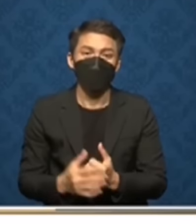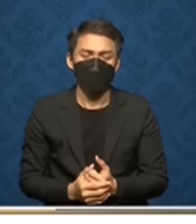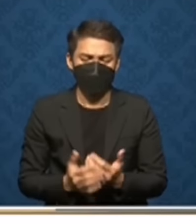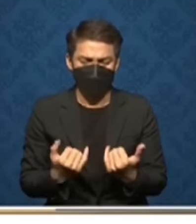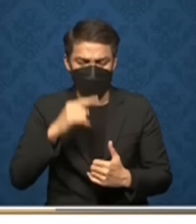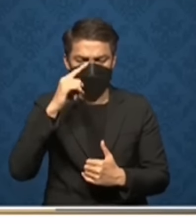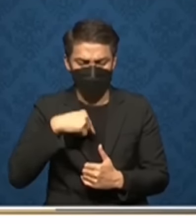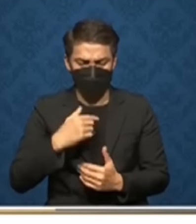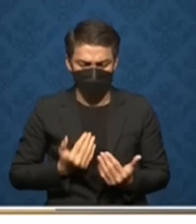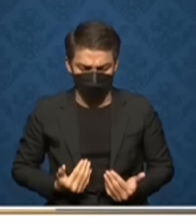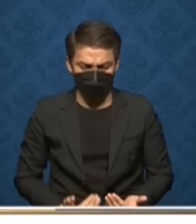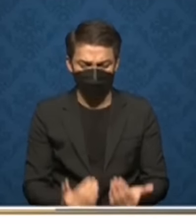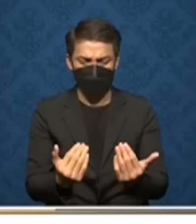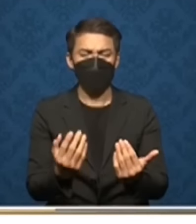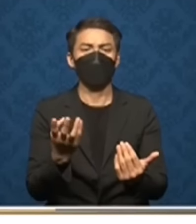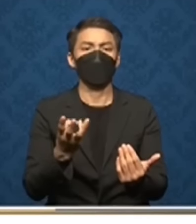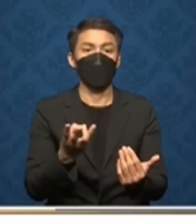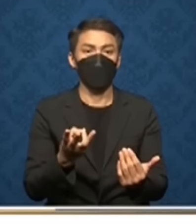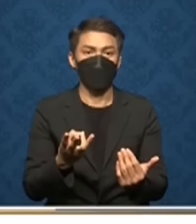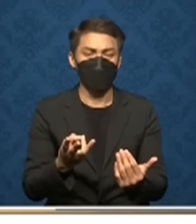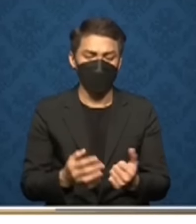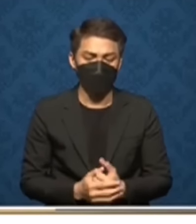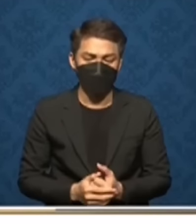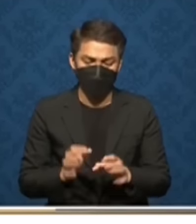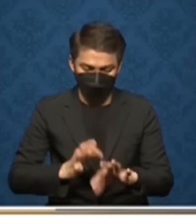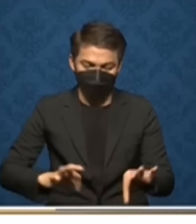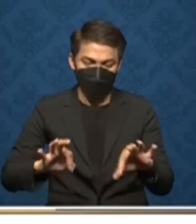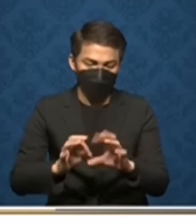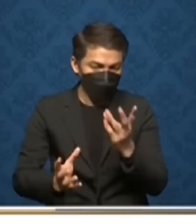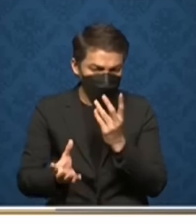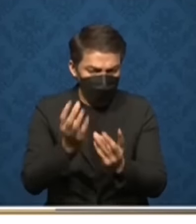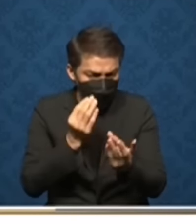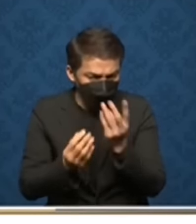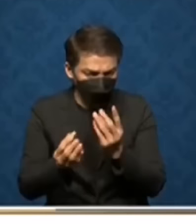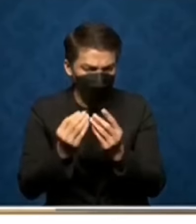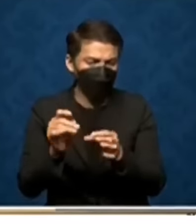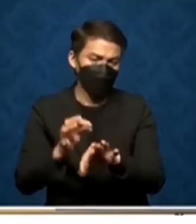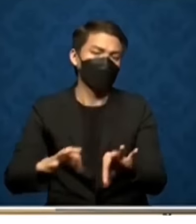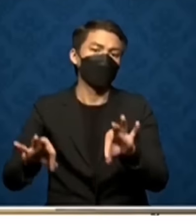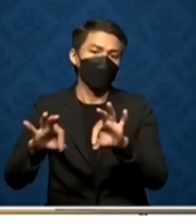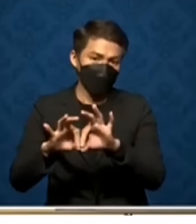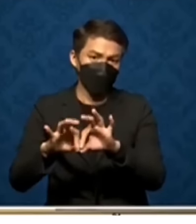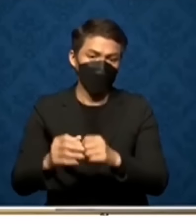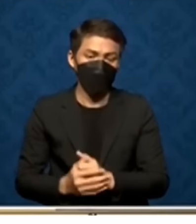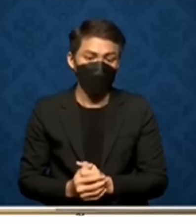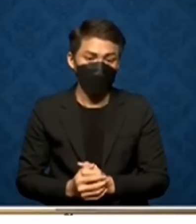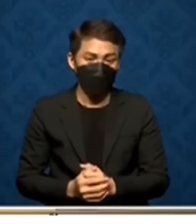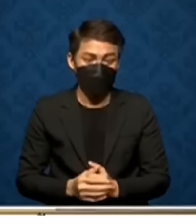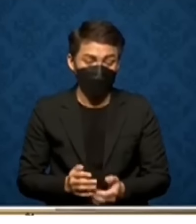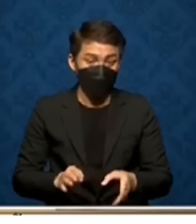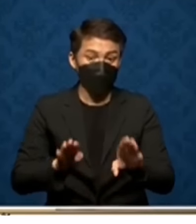ยเราคิดว่าการศึกษาจะสร้างคนนายกเวลาเลือกปิดนายกเลือกปิดโรงเรียนก่อ